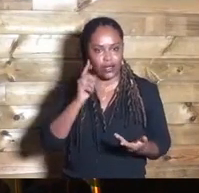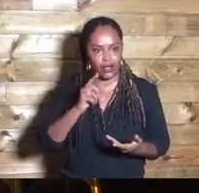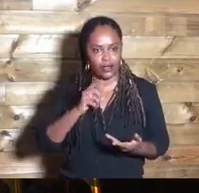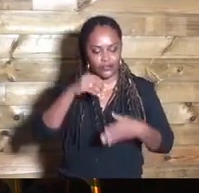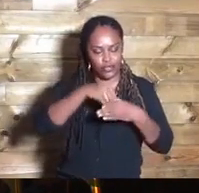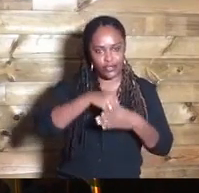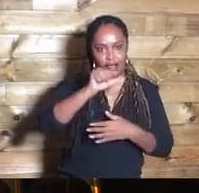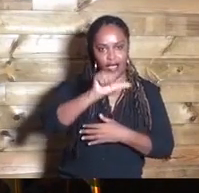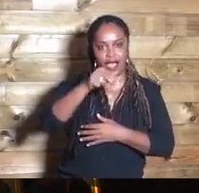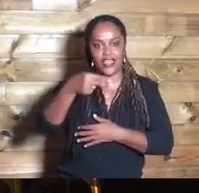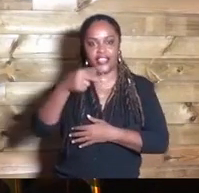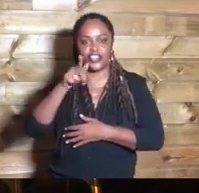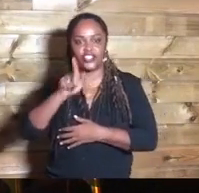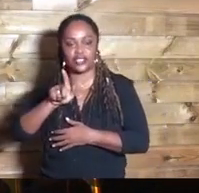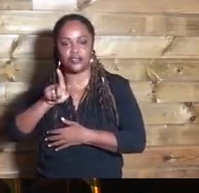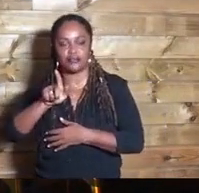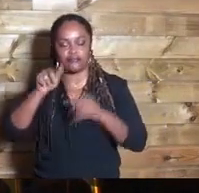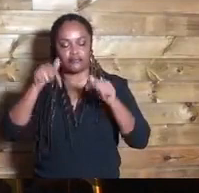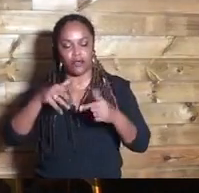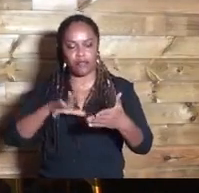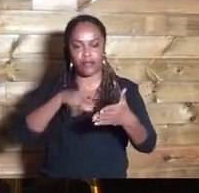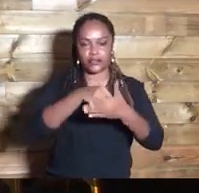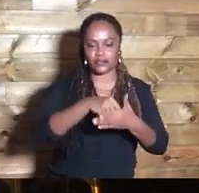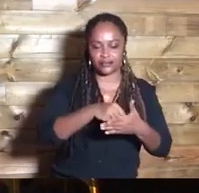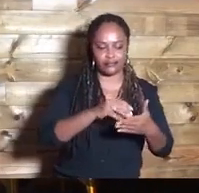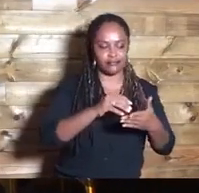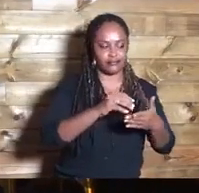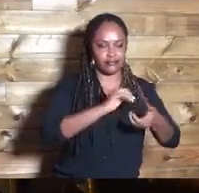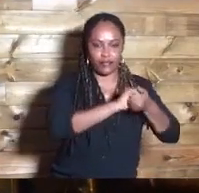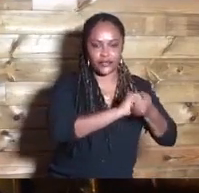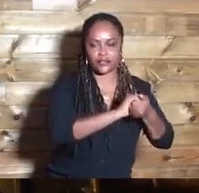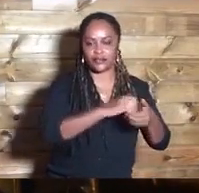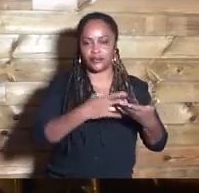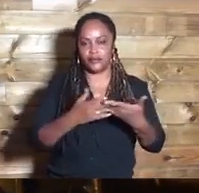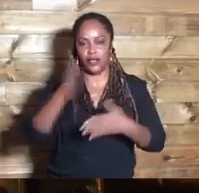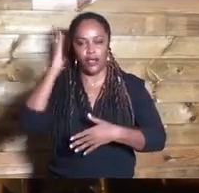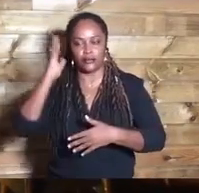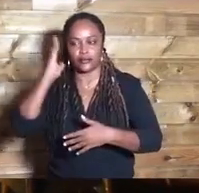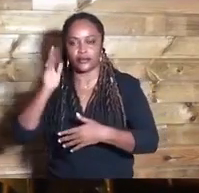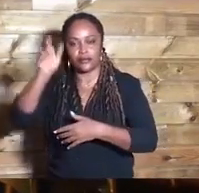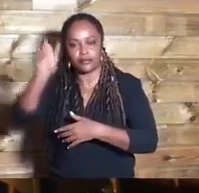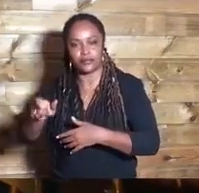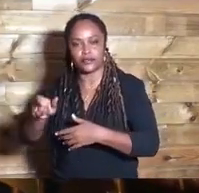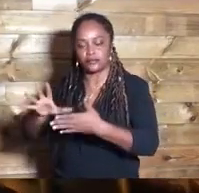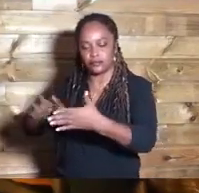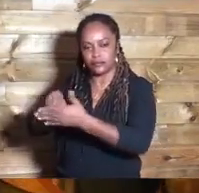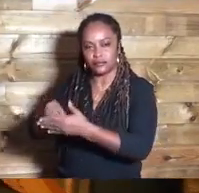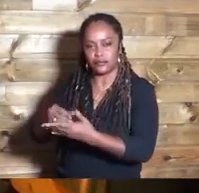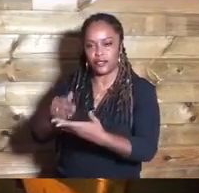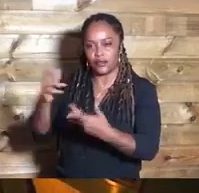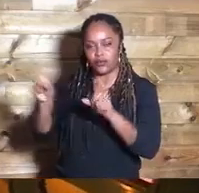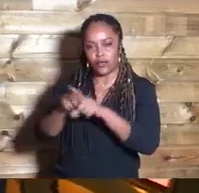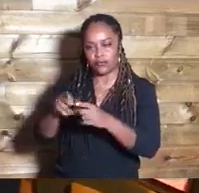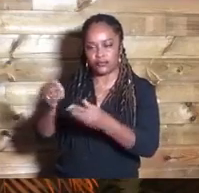trouver des camarades de ma génération, mais aussi des anciens militants du mouvement patriotique, une mouvance jeunesse inspirante,